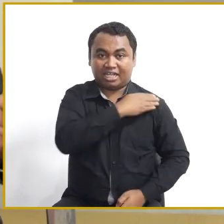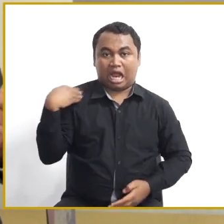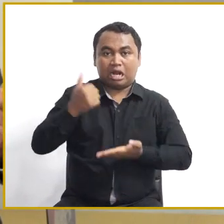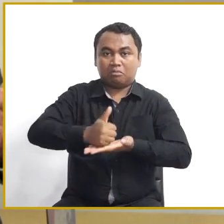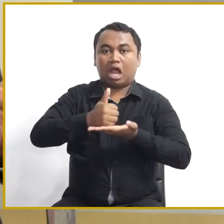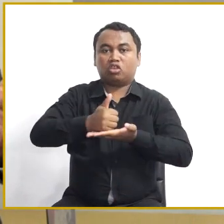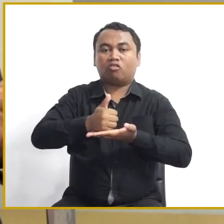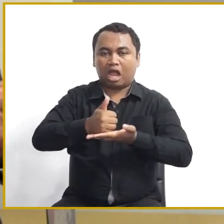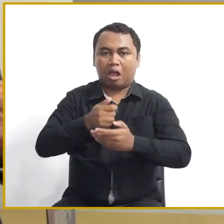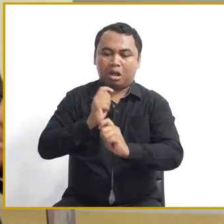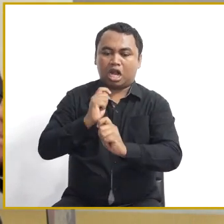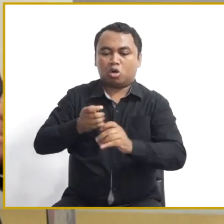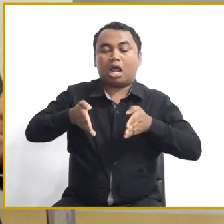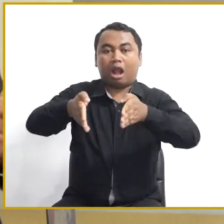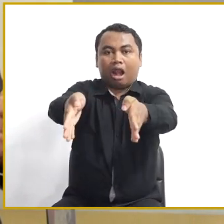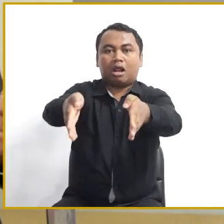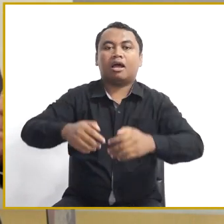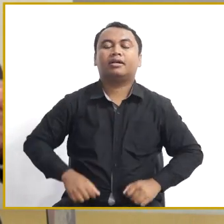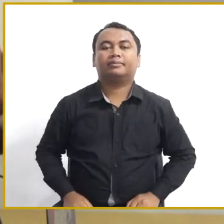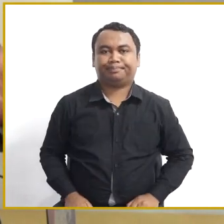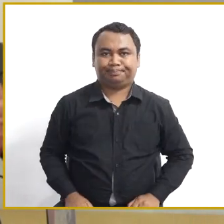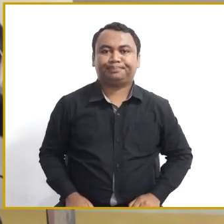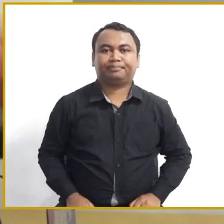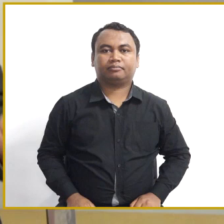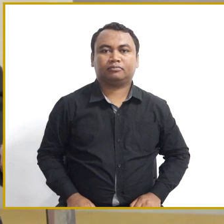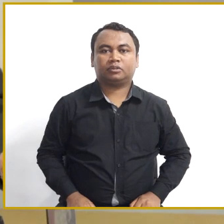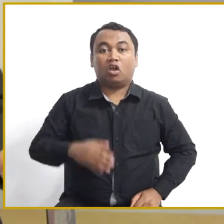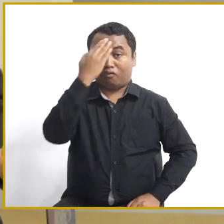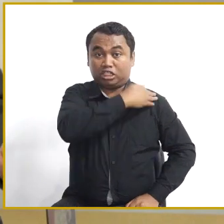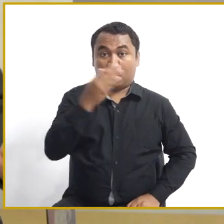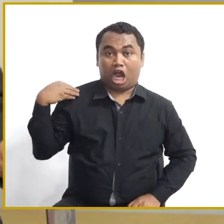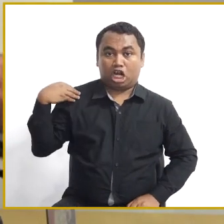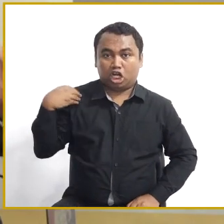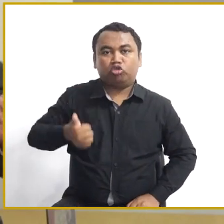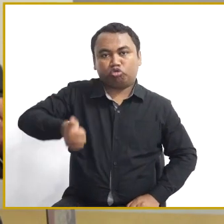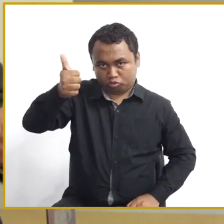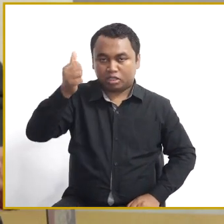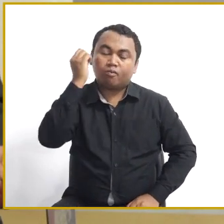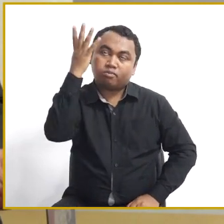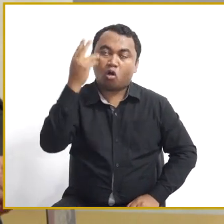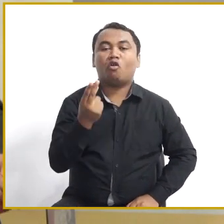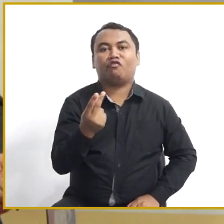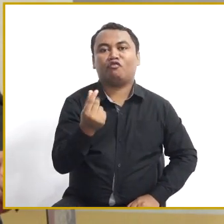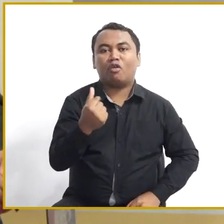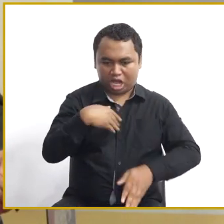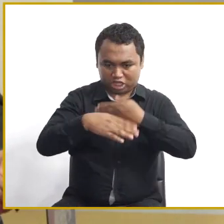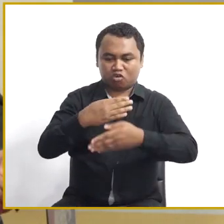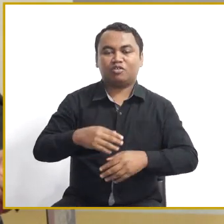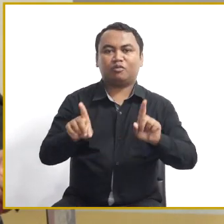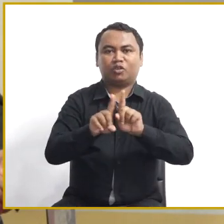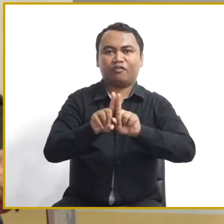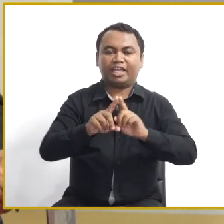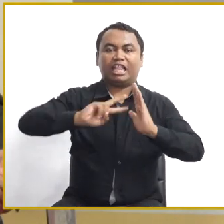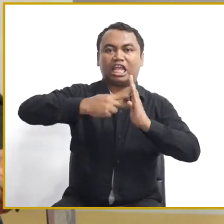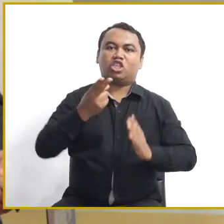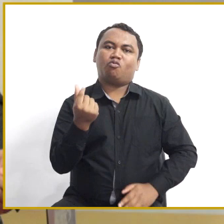miantoka ny fampanaovana an'la lalana de izy ny mamorona ny vola anaovana zay zany hoe aty amin'ny budget d'investissement zany